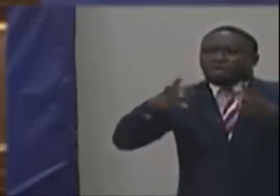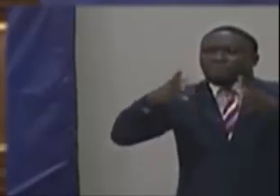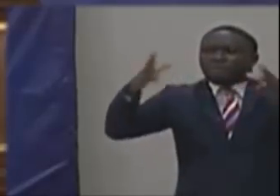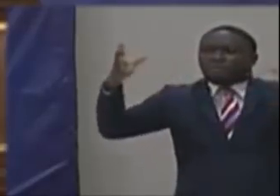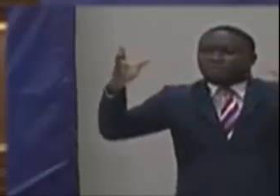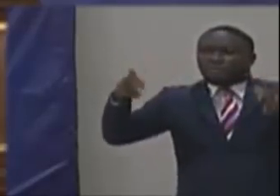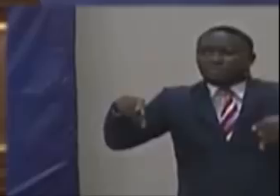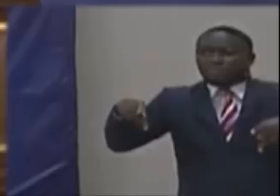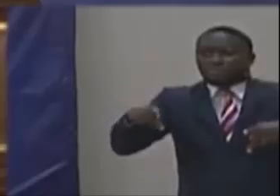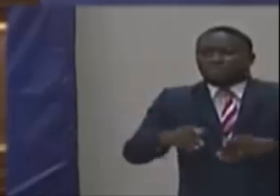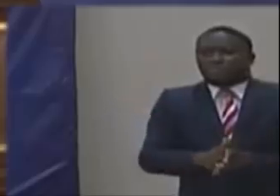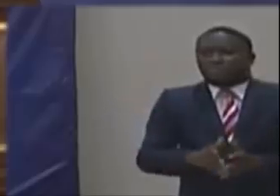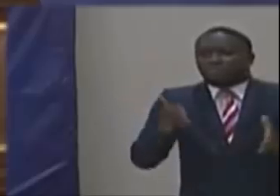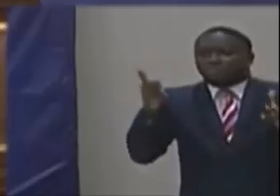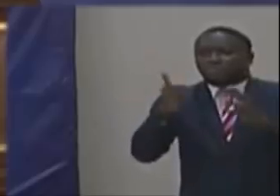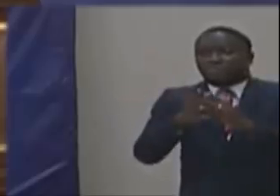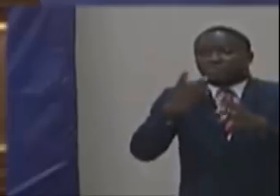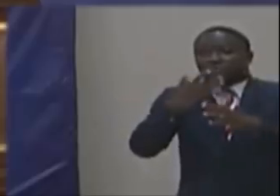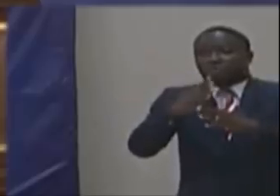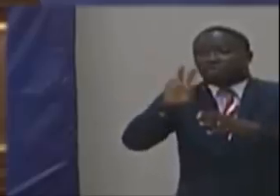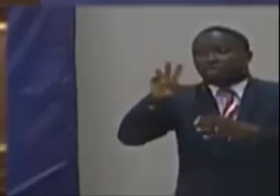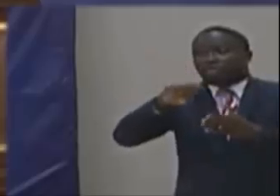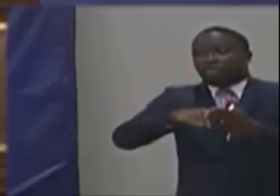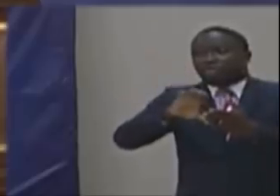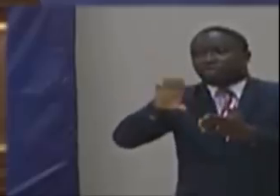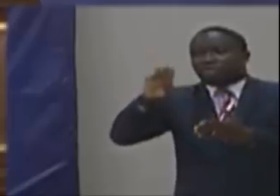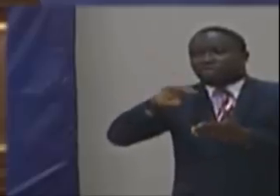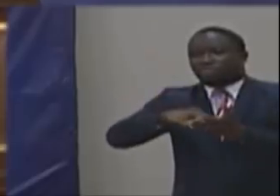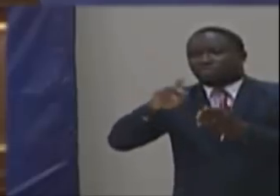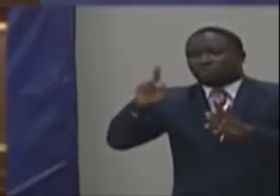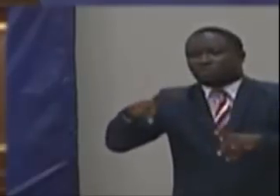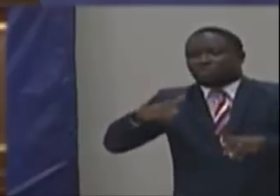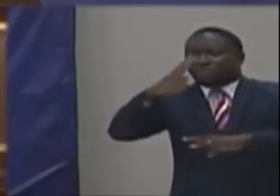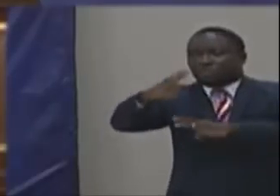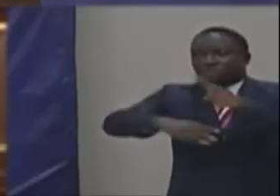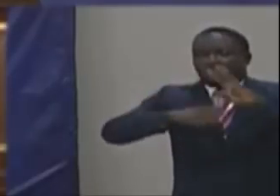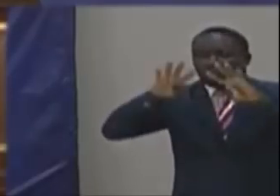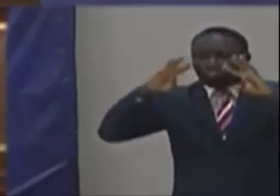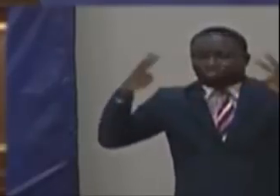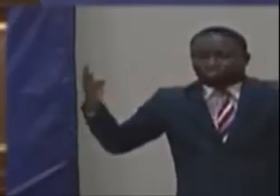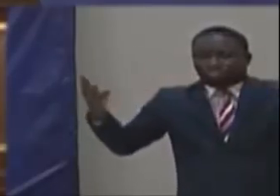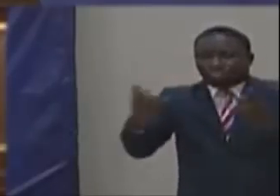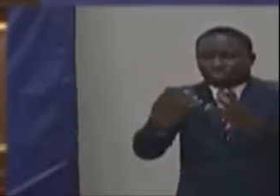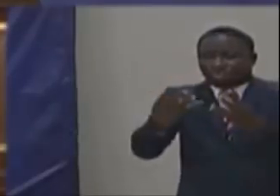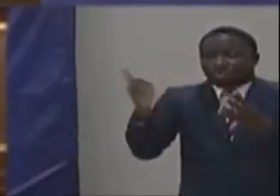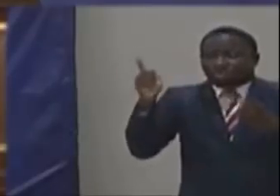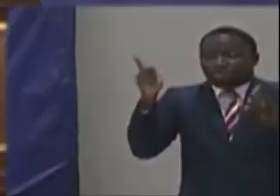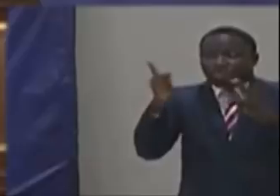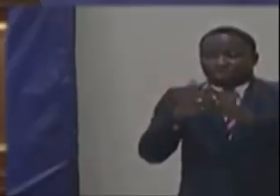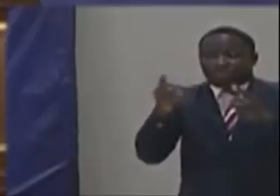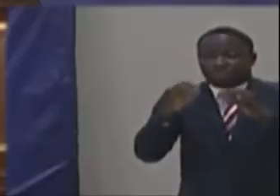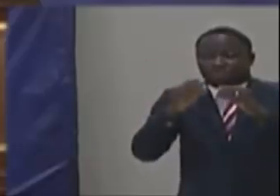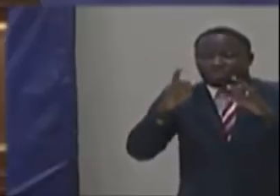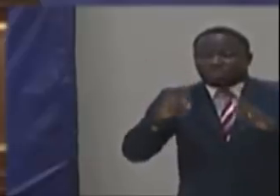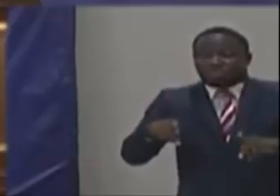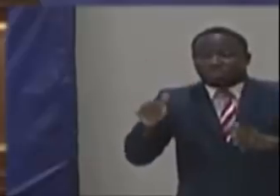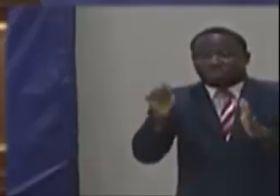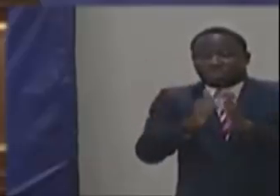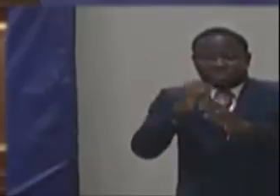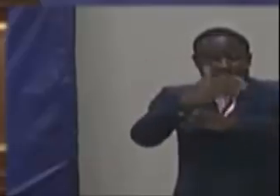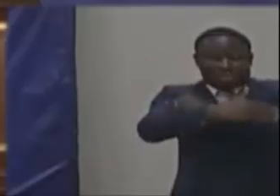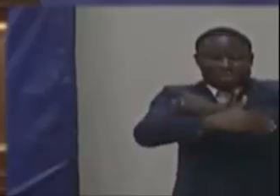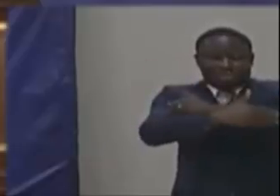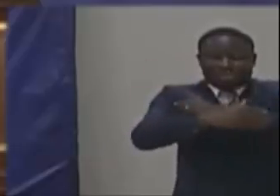en pile monde. L'étouille est déjà passé 200 000 monde dans le monde entier. Et côté le tout, il y a plus de monde, c'est dans le